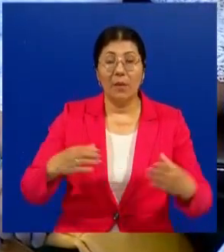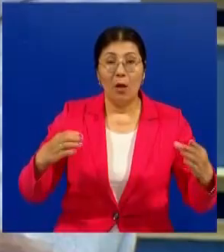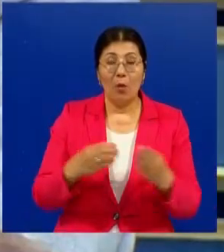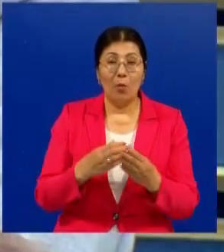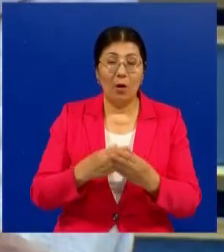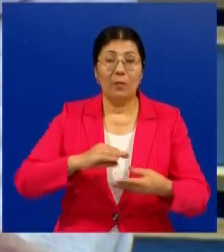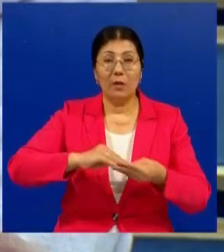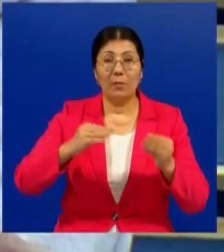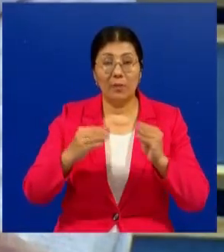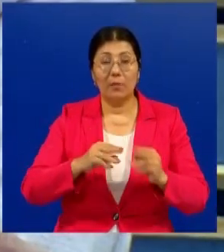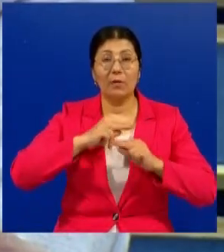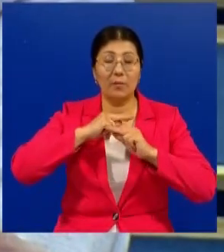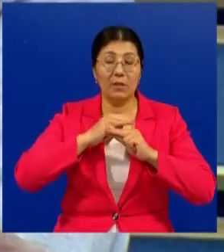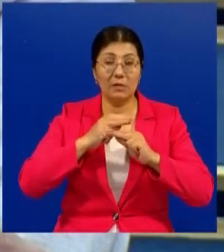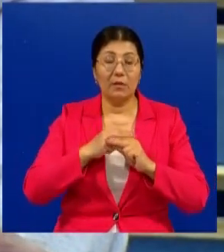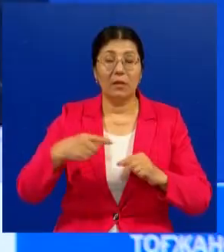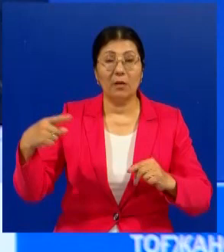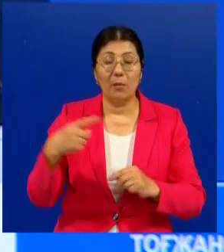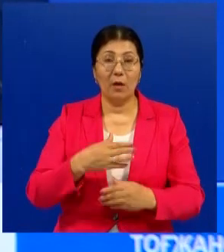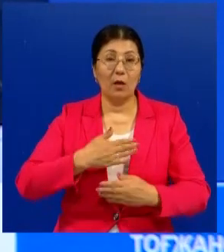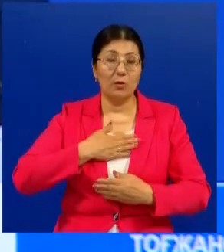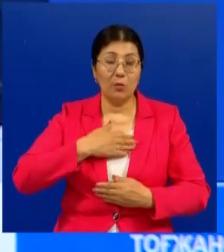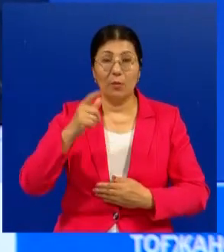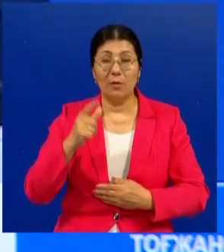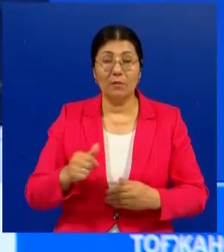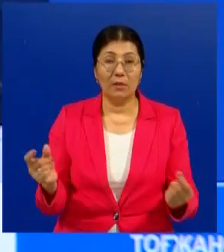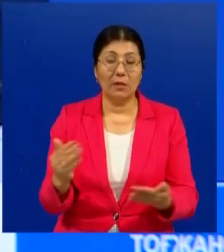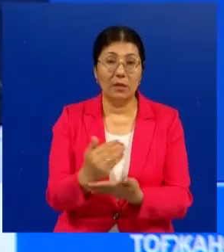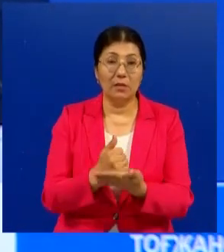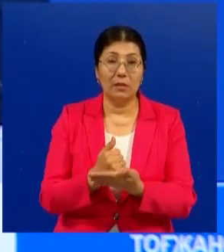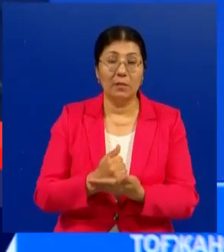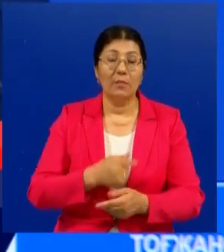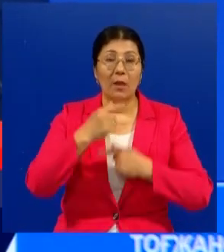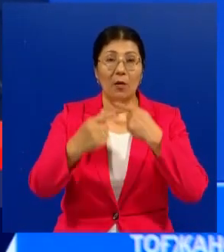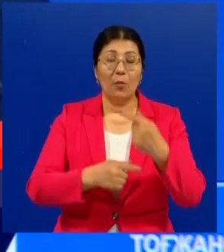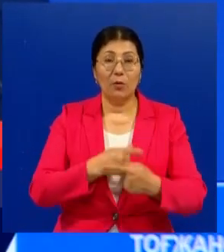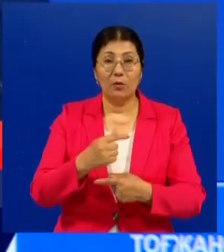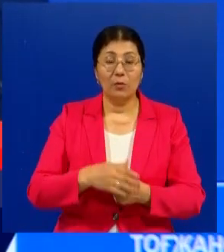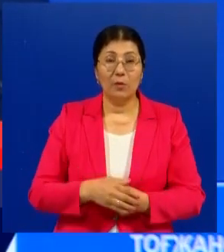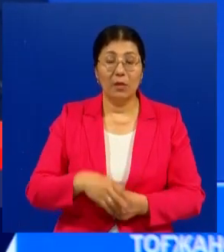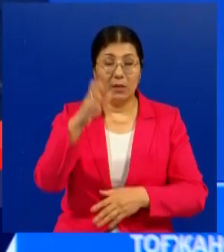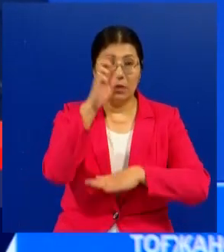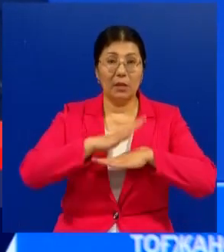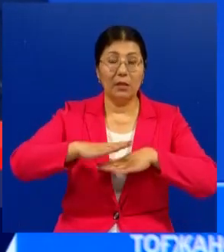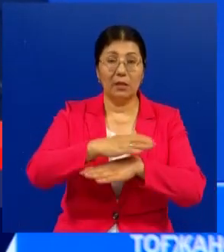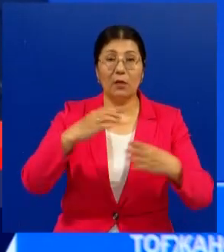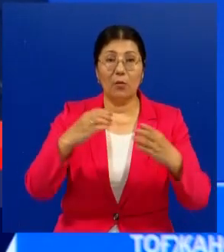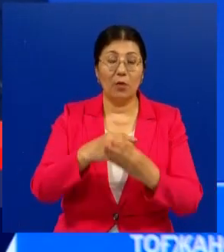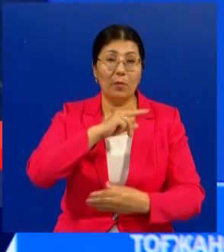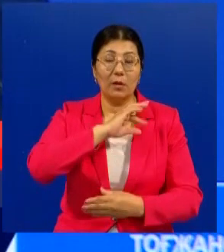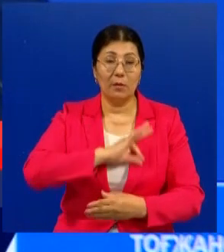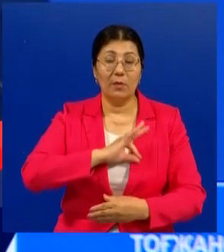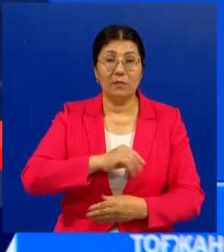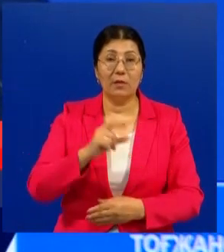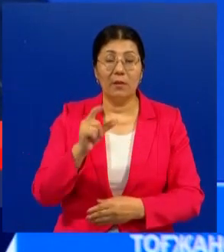бей-жай қарамай мыңға жуық белсенді жиналды. Болашақта елге де қоғамға да пайдалы